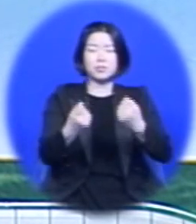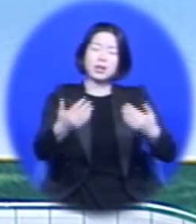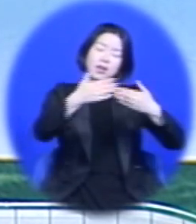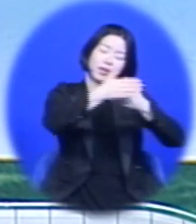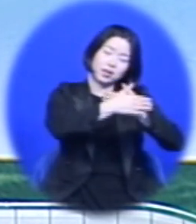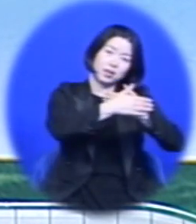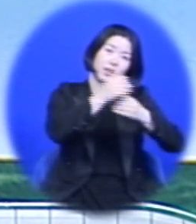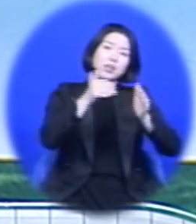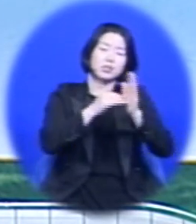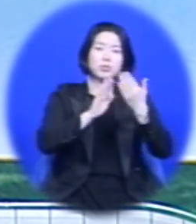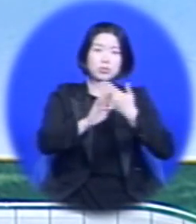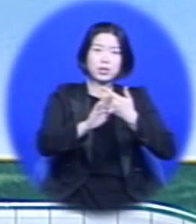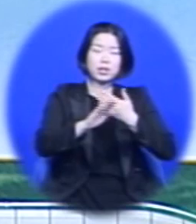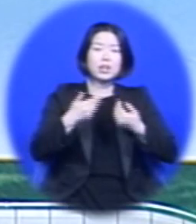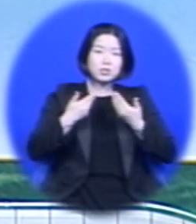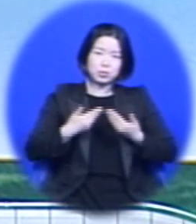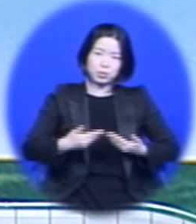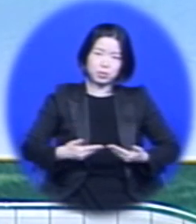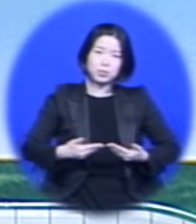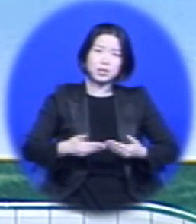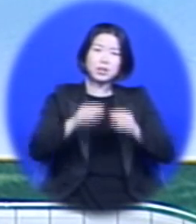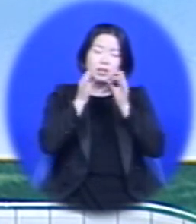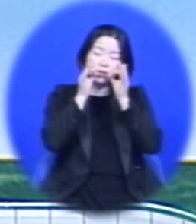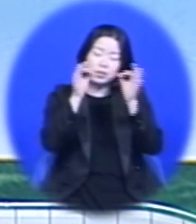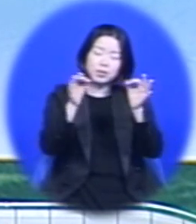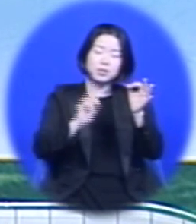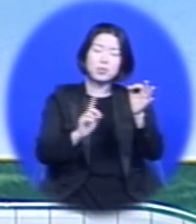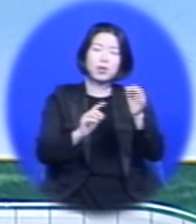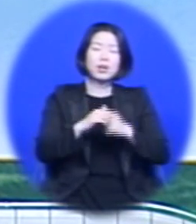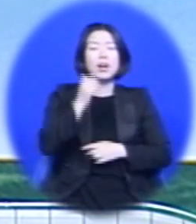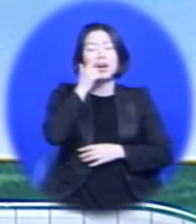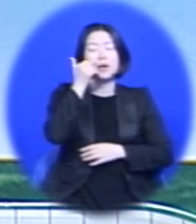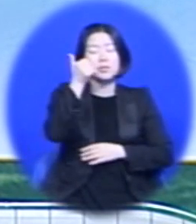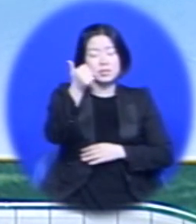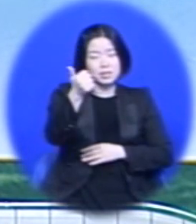기대고는 조용히 혼자 소리처럼 아버지,